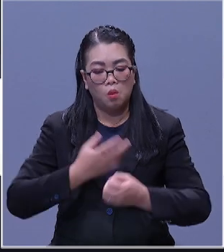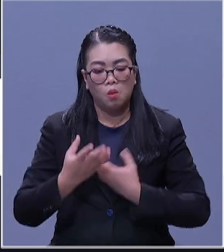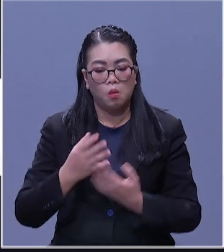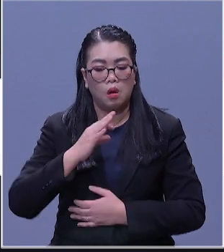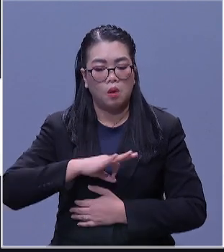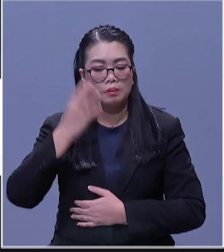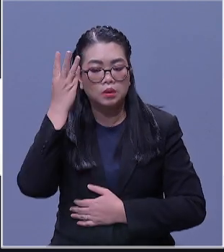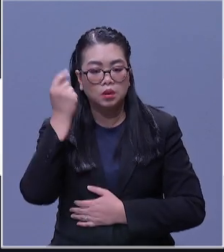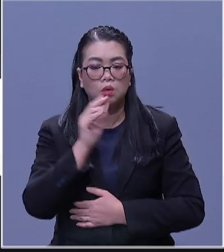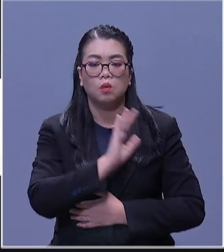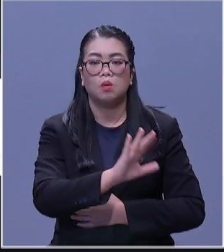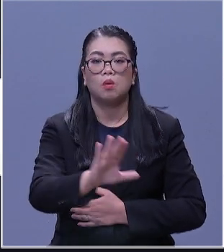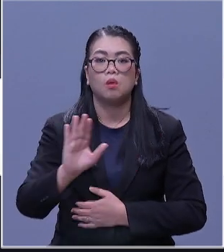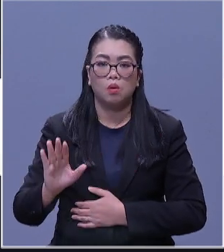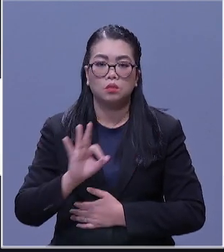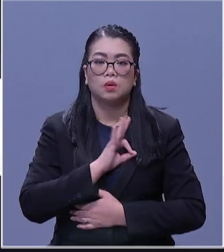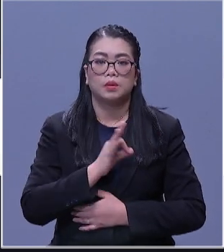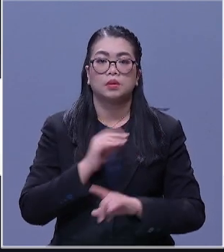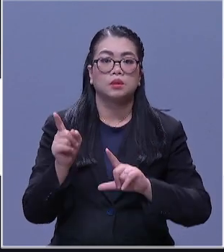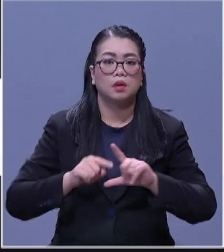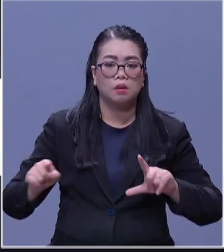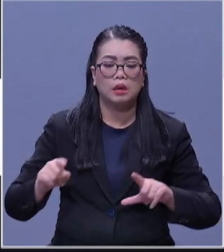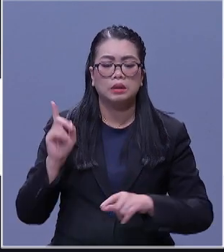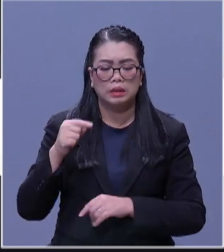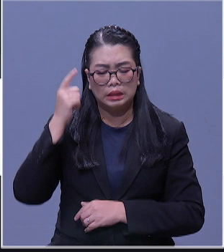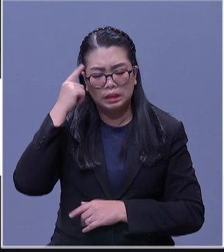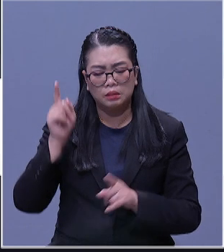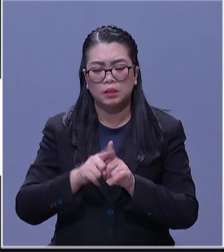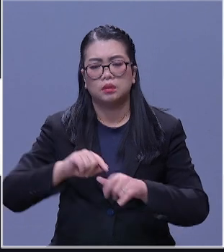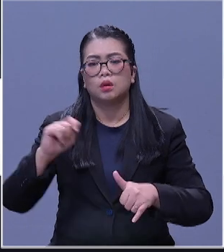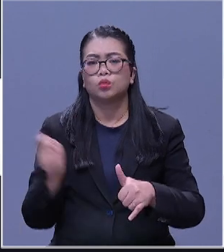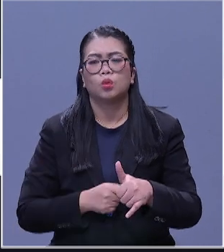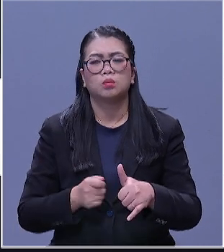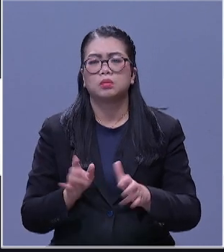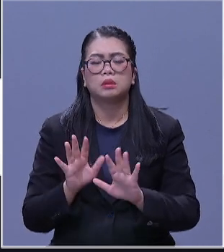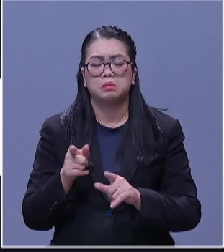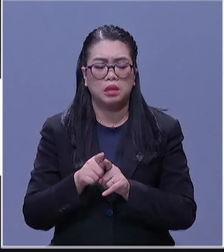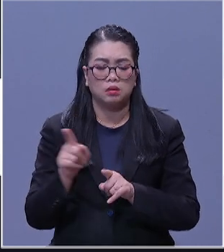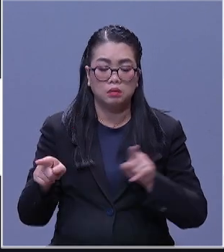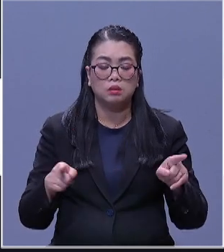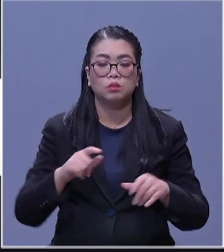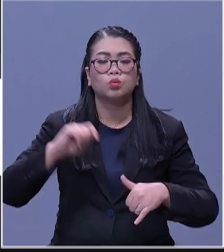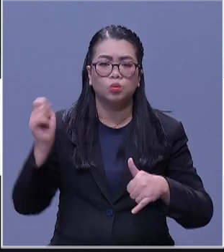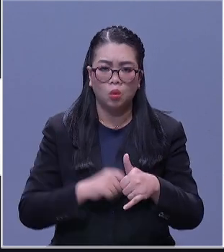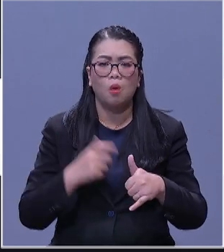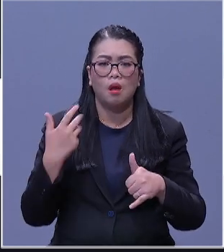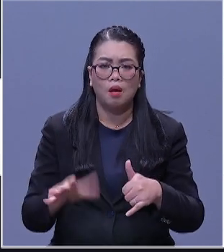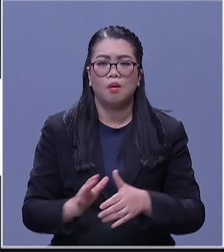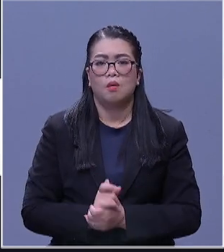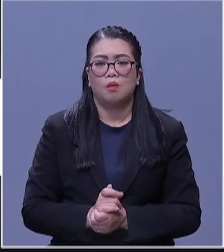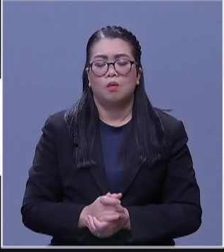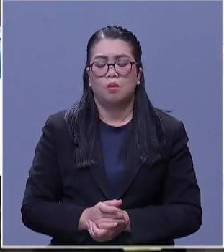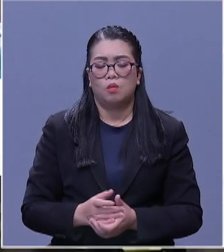ปทุมนะก็บอกว่าจริงๆมันก็ไม่น่าใช้คำว่าฆ่าโทษหรอกเพราะว่าทั้ง 2คนก็ก็ถือว่าได้รับโทษสูง